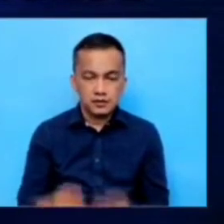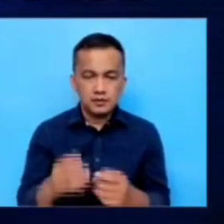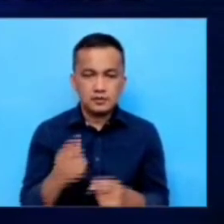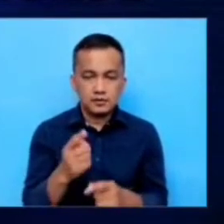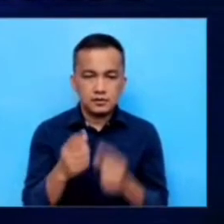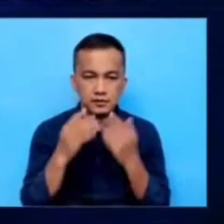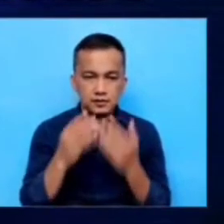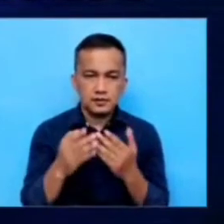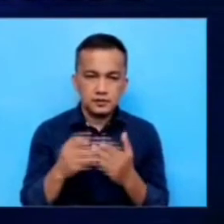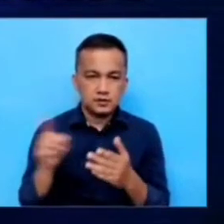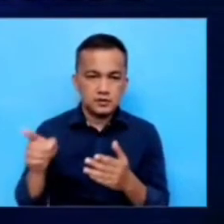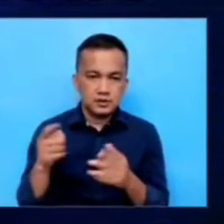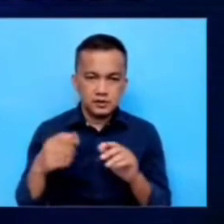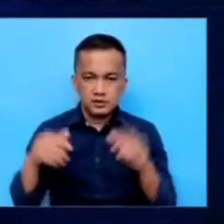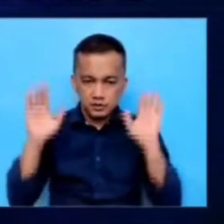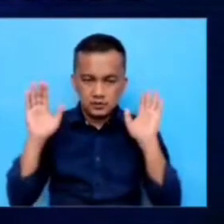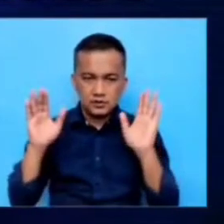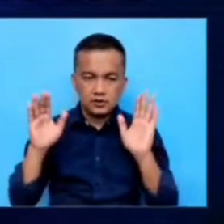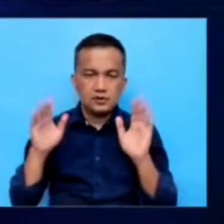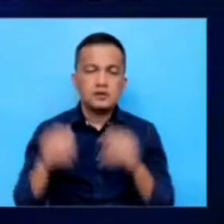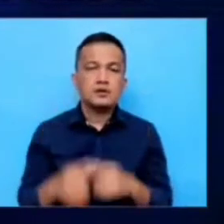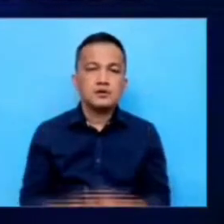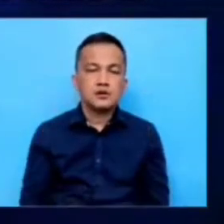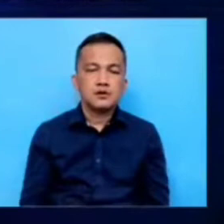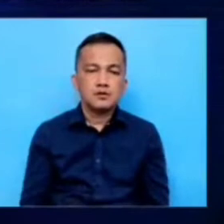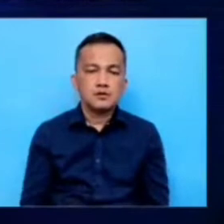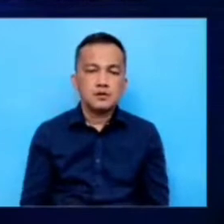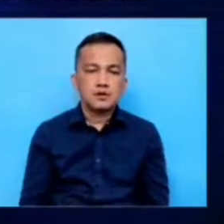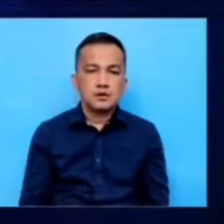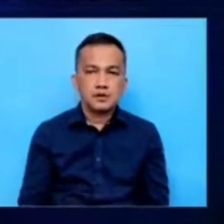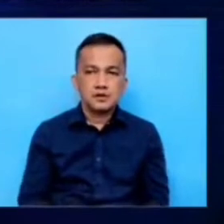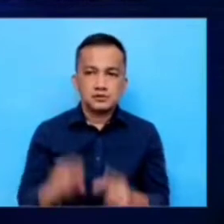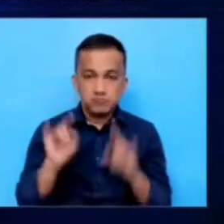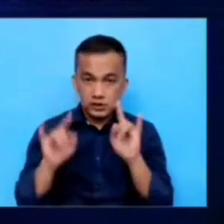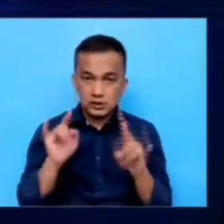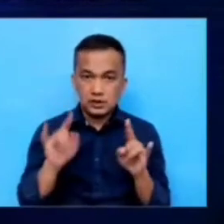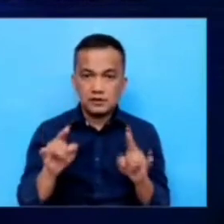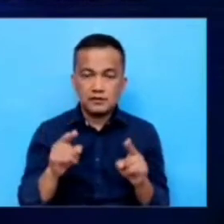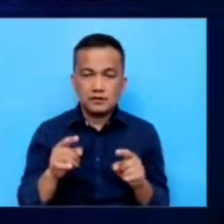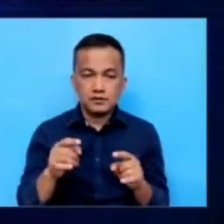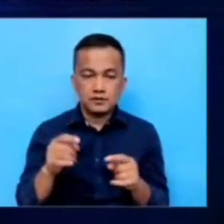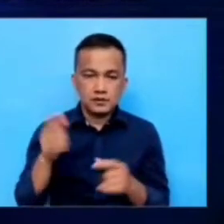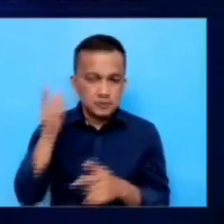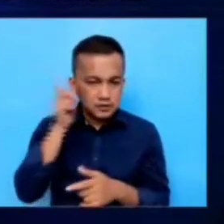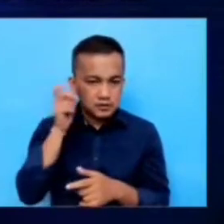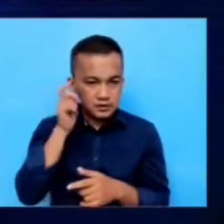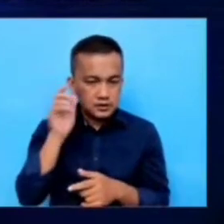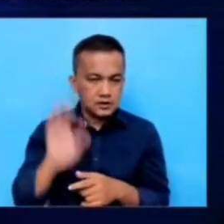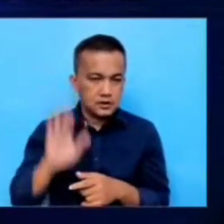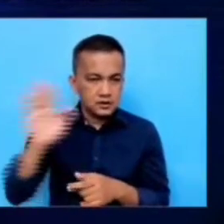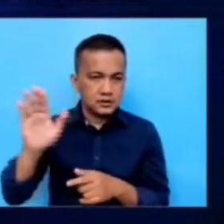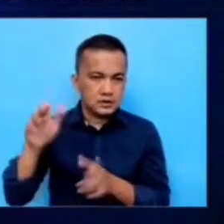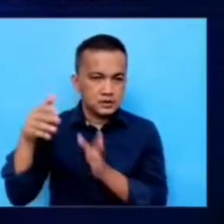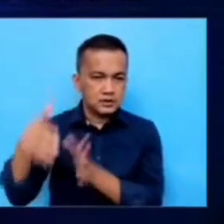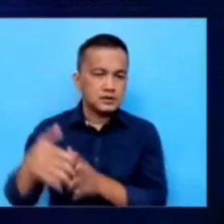siya, lumutang na ho siya sa media para marinig naman po natin yung side po niya.